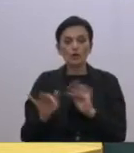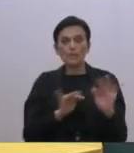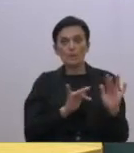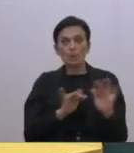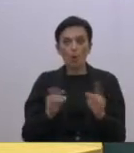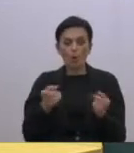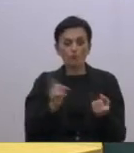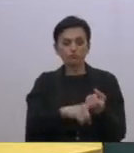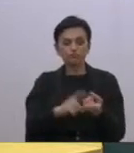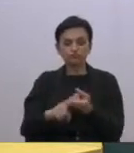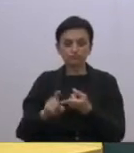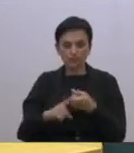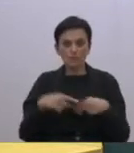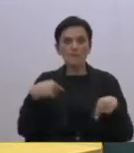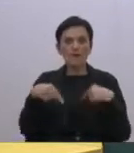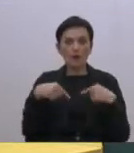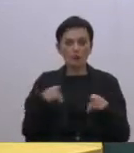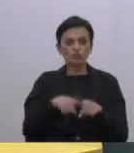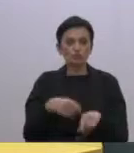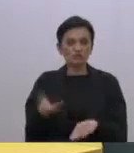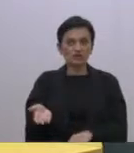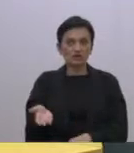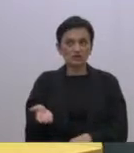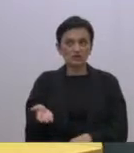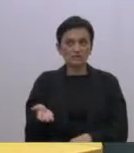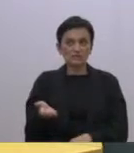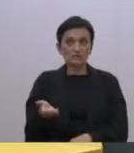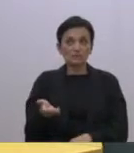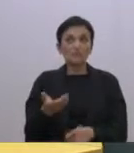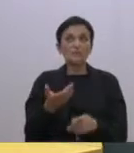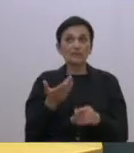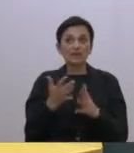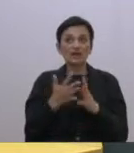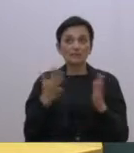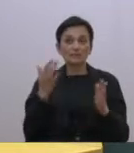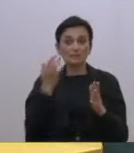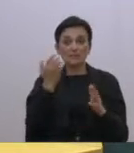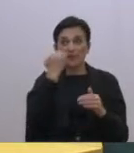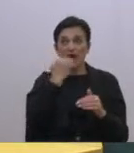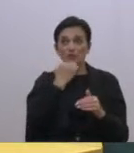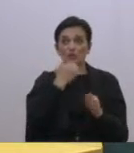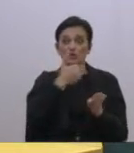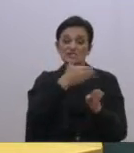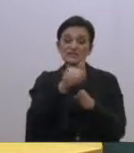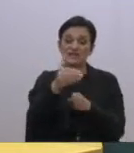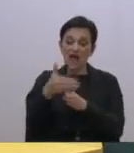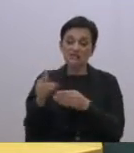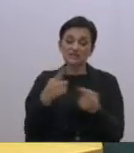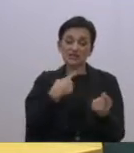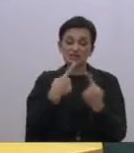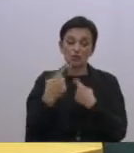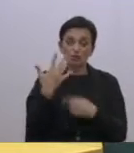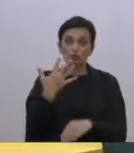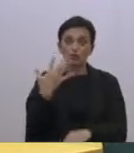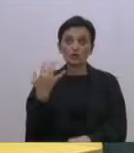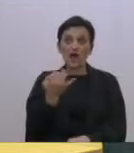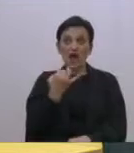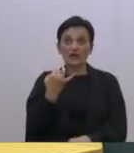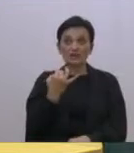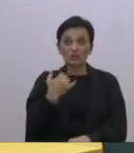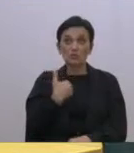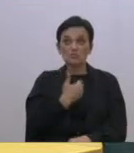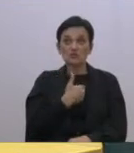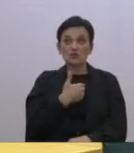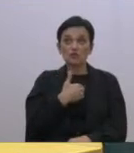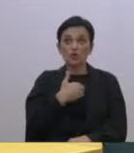ყველაფერზე, მათ შორის ფეხბურთზე. ძალიან მადლობა, არ ვიცი, ცაცაკე დაგელაპარაკებით თუ გაინტერესებთ, მაგრამ ამის თქმა